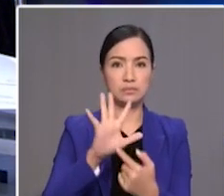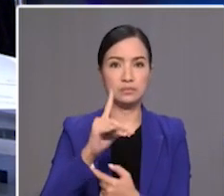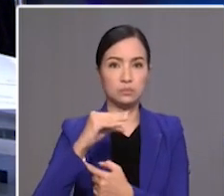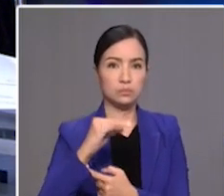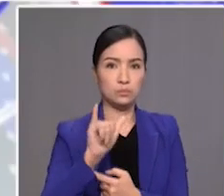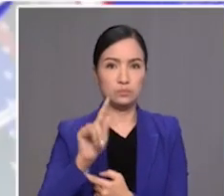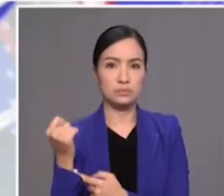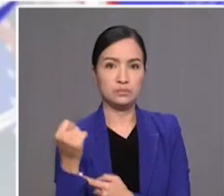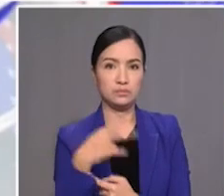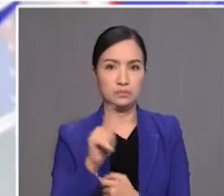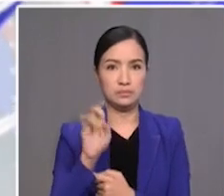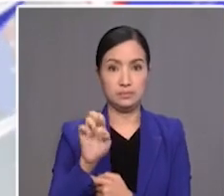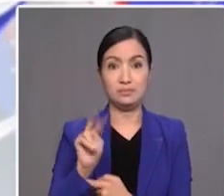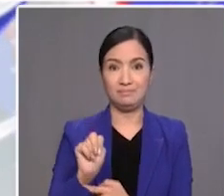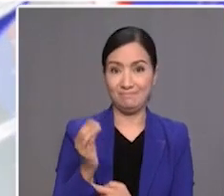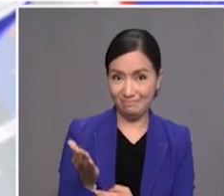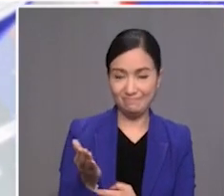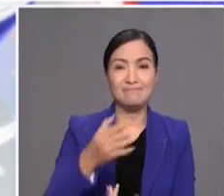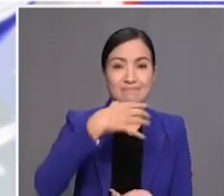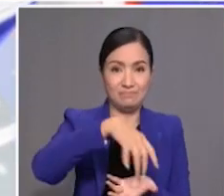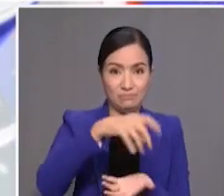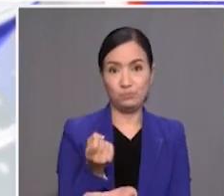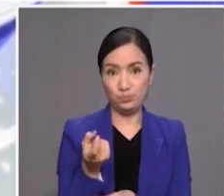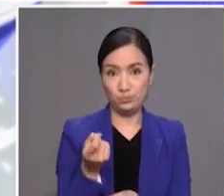คะกับคุณนฤศราบุญศรีรายงานสดเข้ามาค่ะเชิญค่ะ